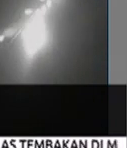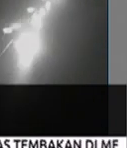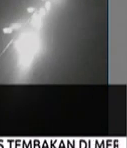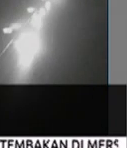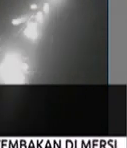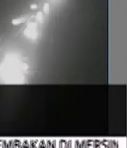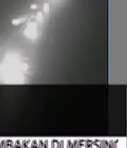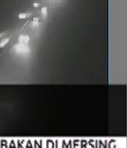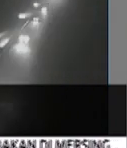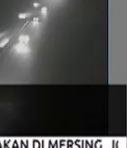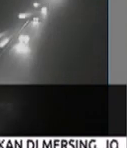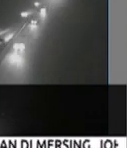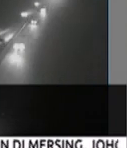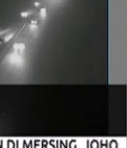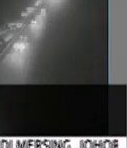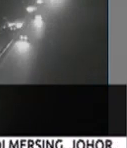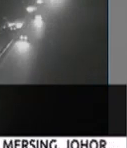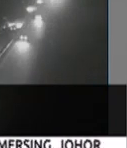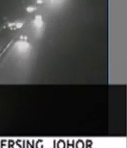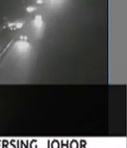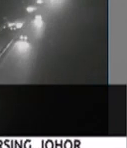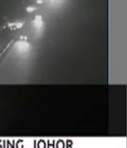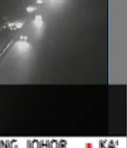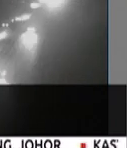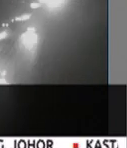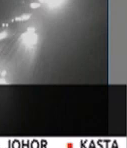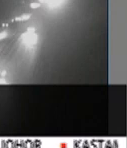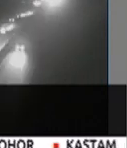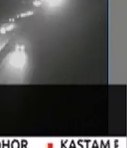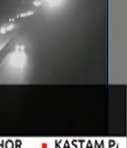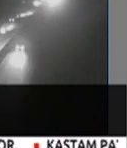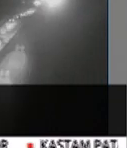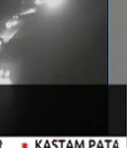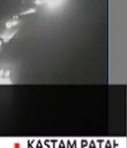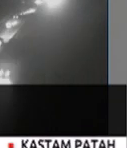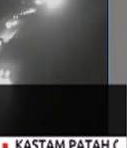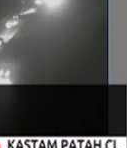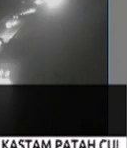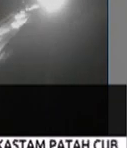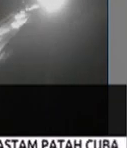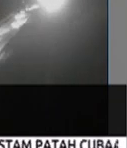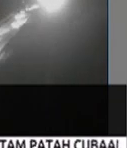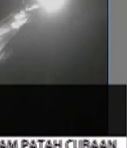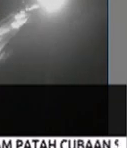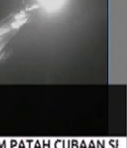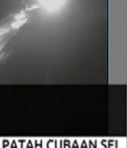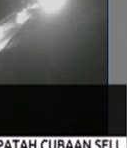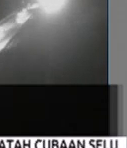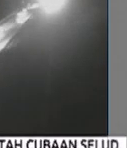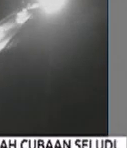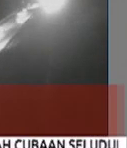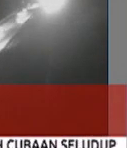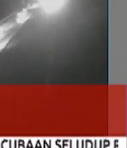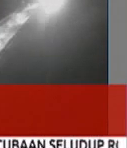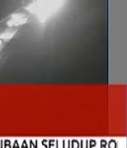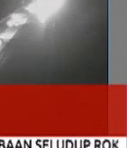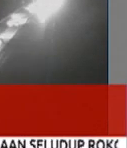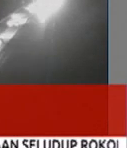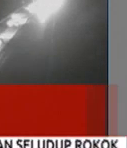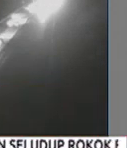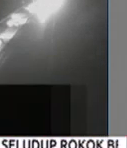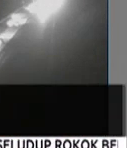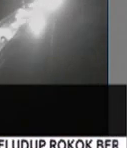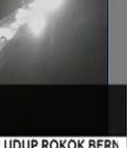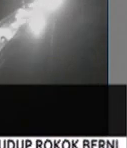On. Pengguna dinasihat untuk merancang sebelum memulakan perjalanan. Kepada anda yang ingin mendapatkan maklumat